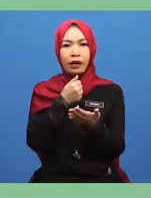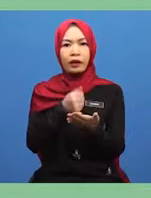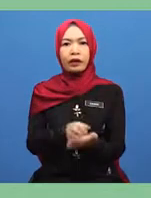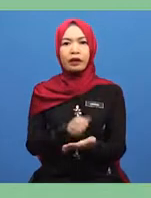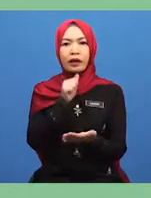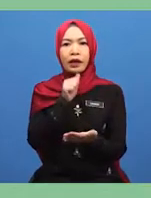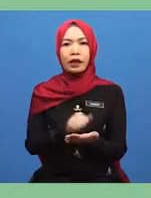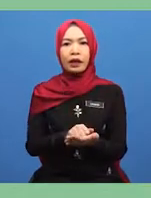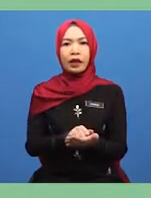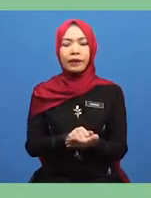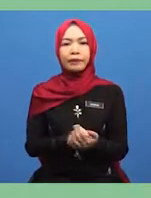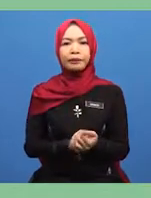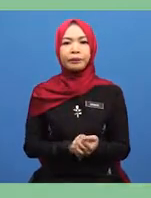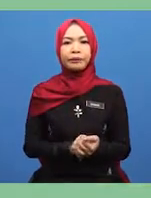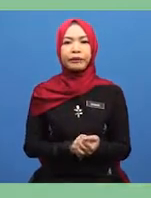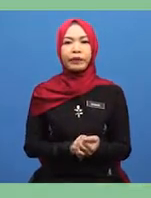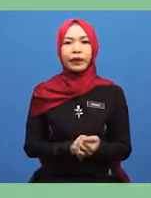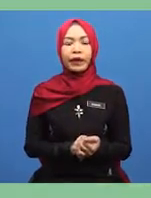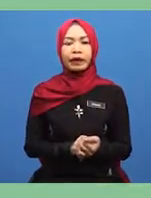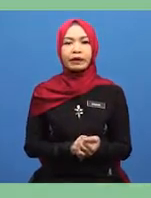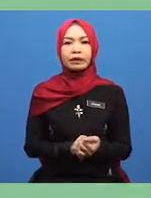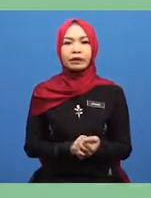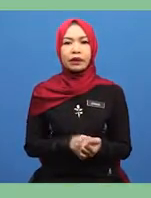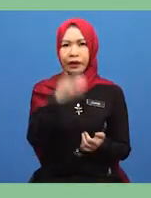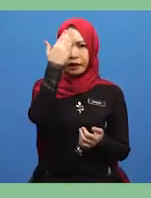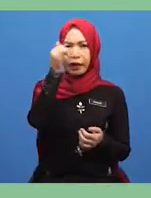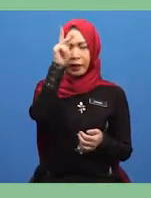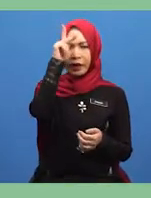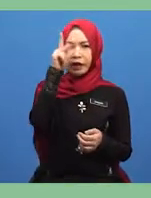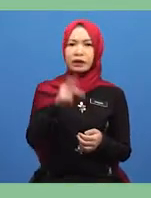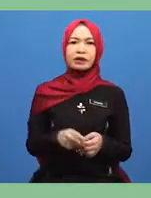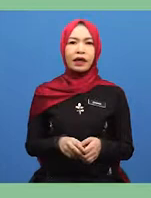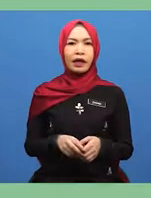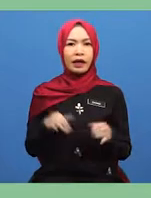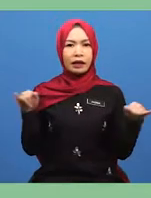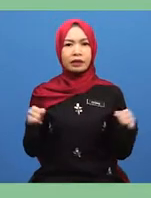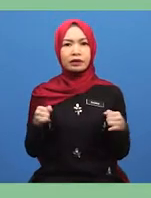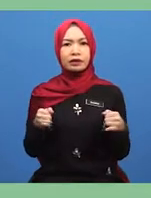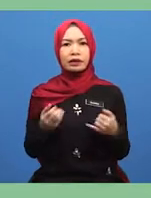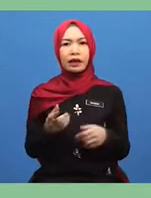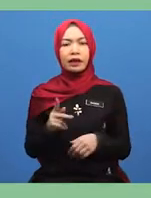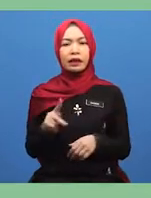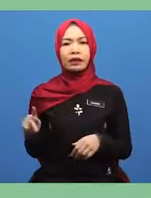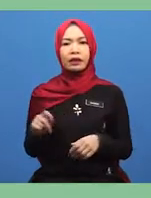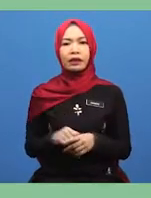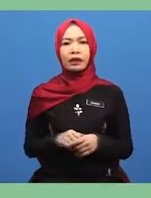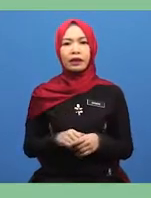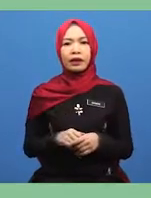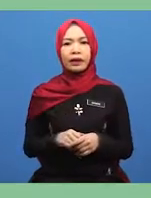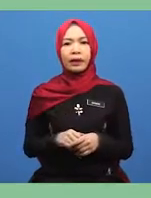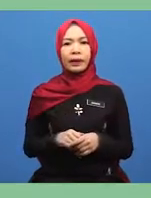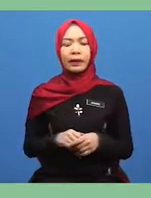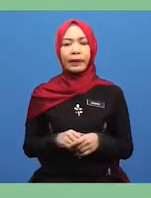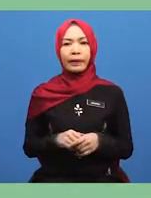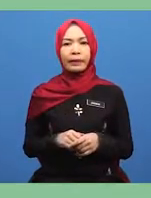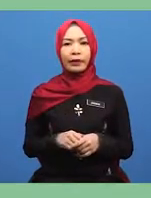utama kerajaan menjalankan dasar devaluasi? Langkah ini adalah untuk menjadikan nilai